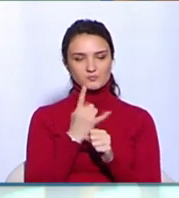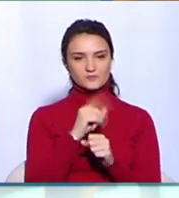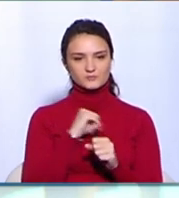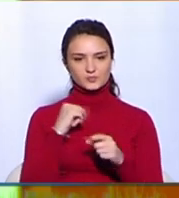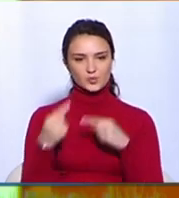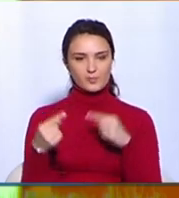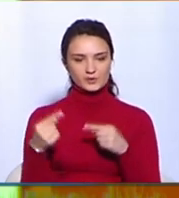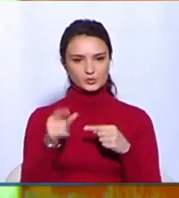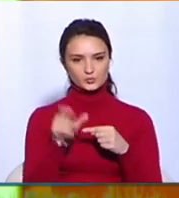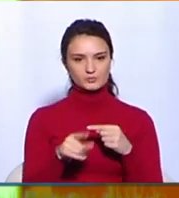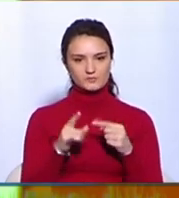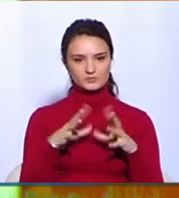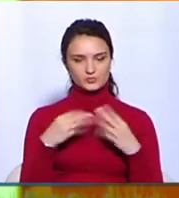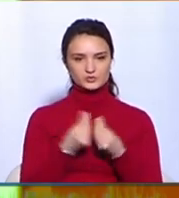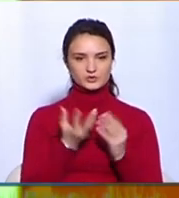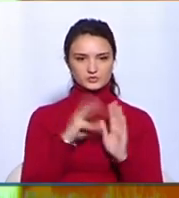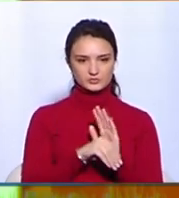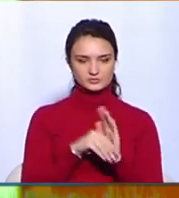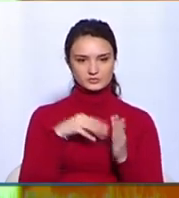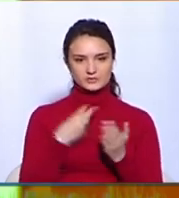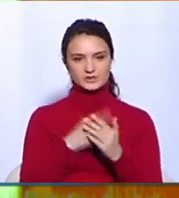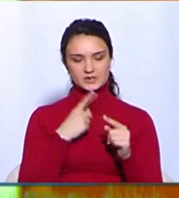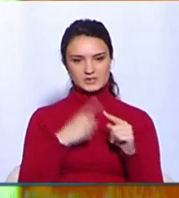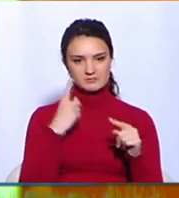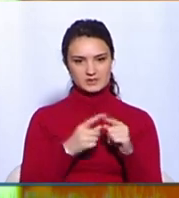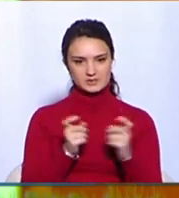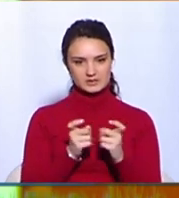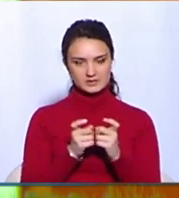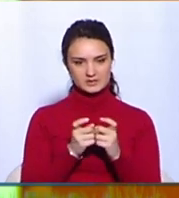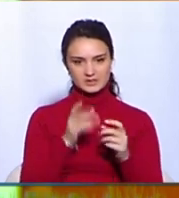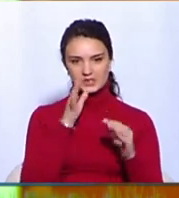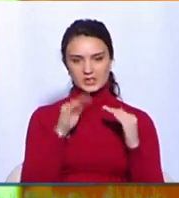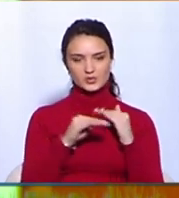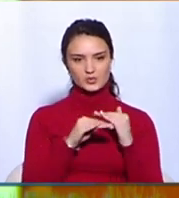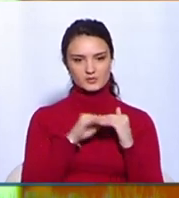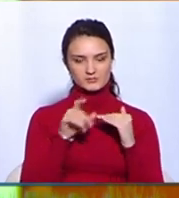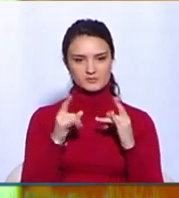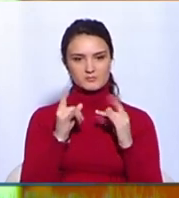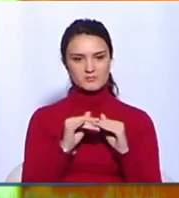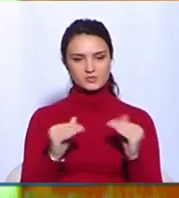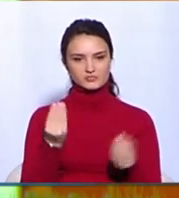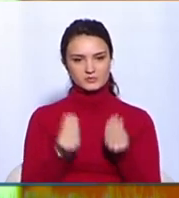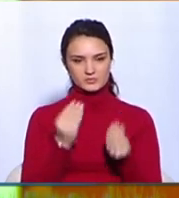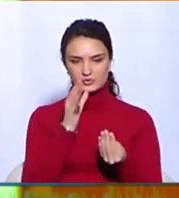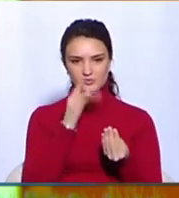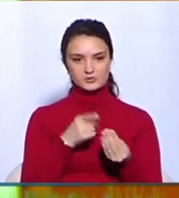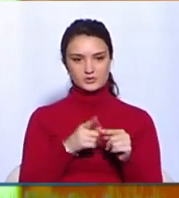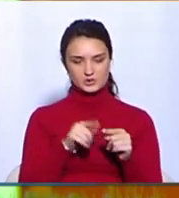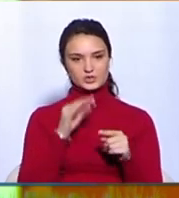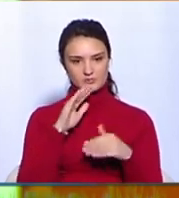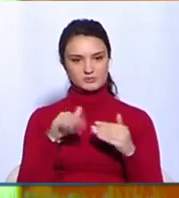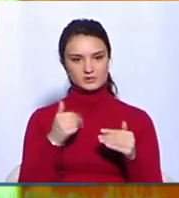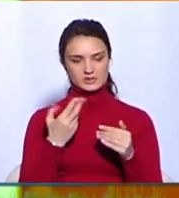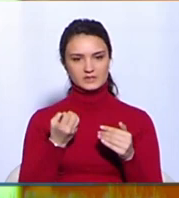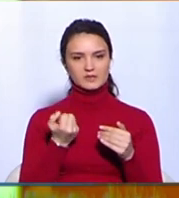ბავშვის კონფლიქტურობა ოჯახის შიგნით, თავის დაძმასთან, თანატოლებთან, ბაღში თამაშის დროს და ასე შემდეგ.